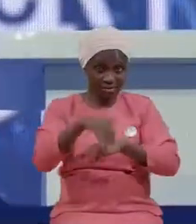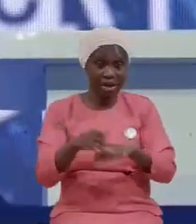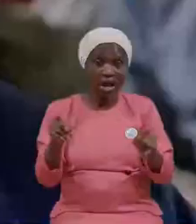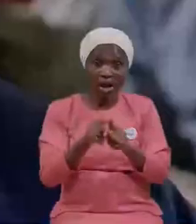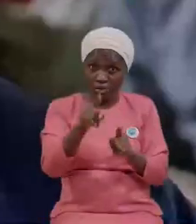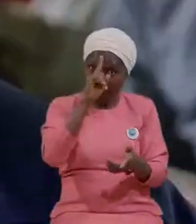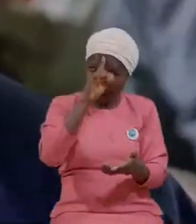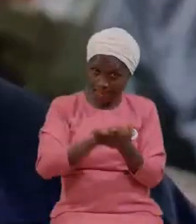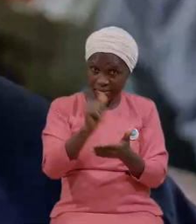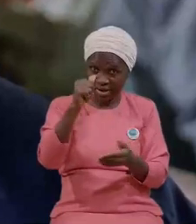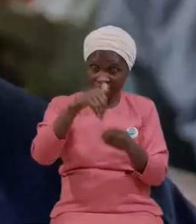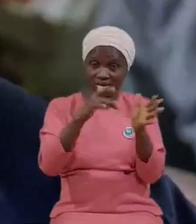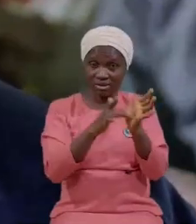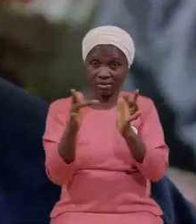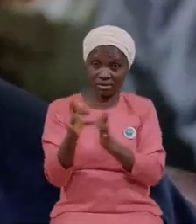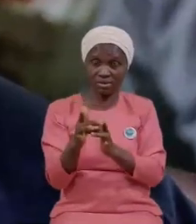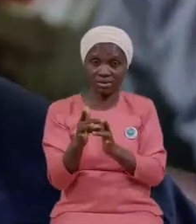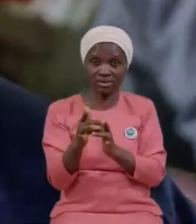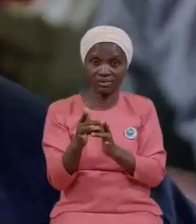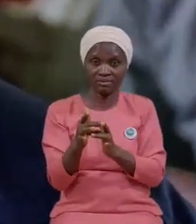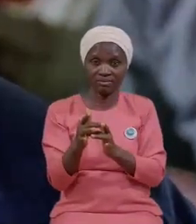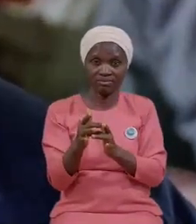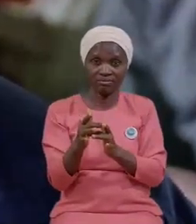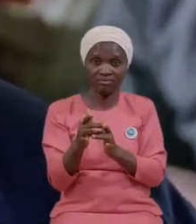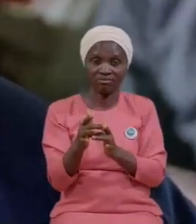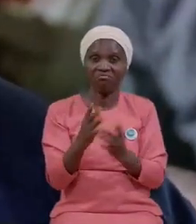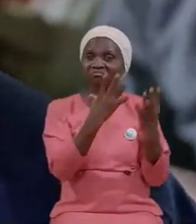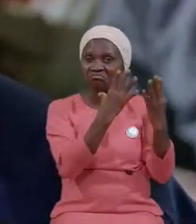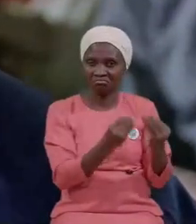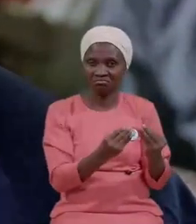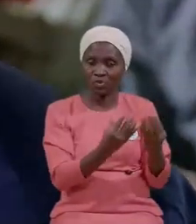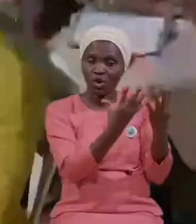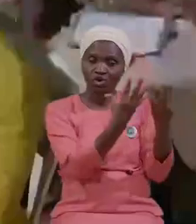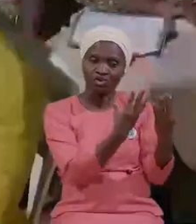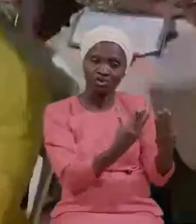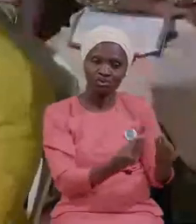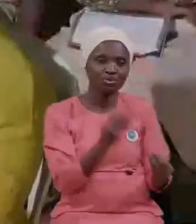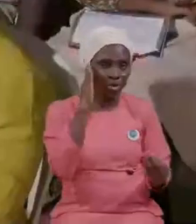Jésus-Christ, la solution viendra pour tous les problèmes de votre vie.